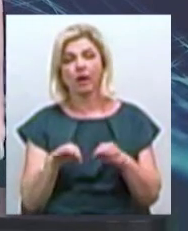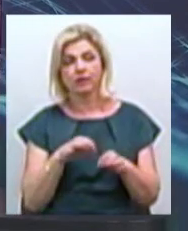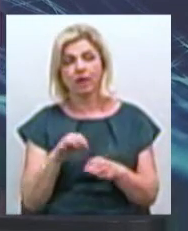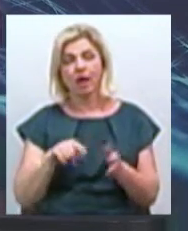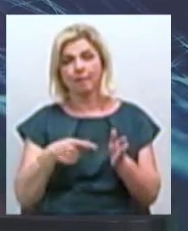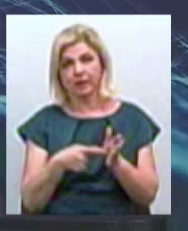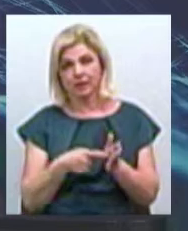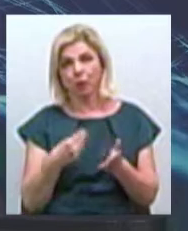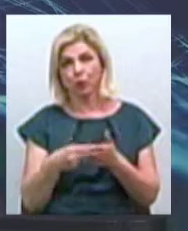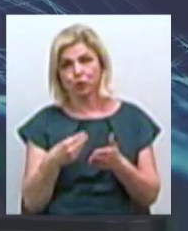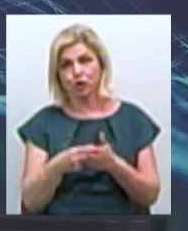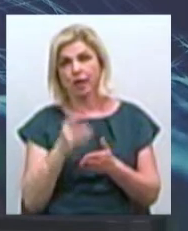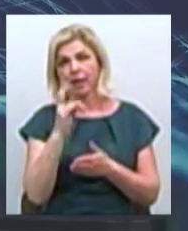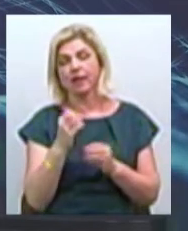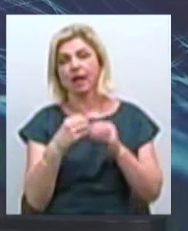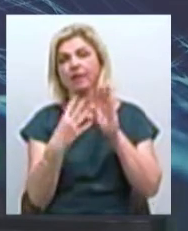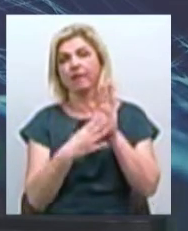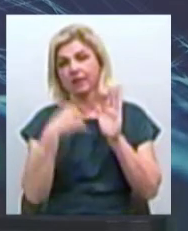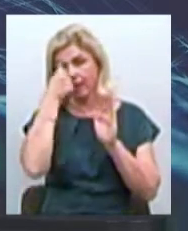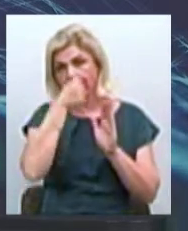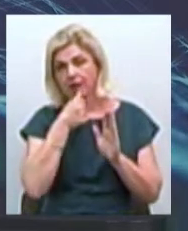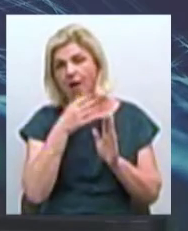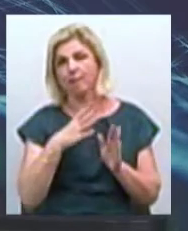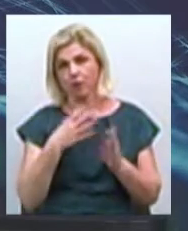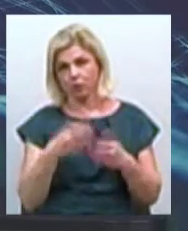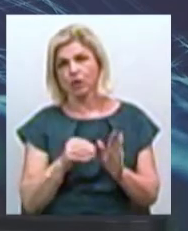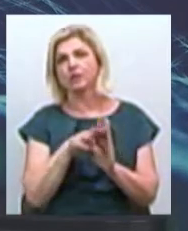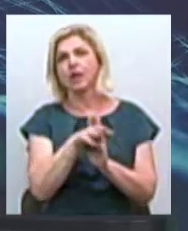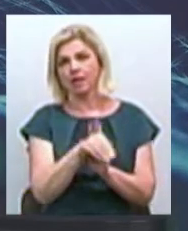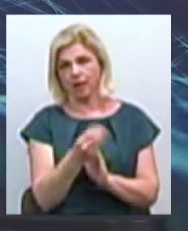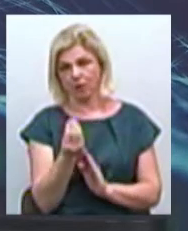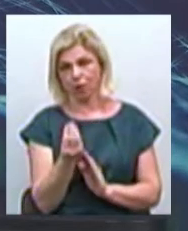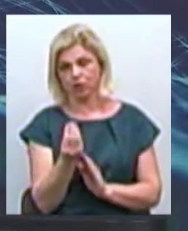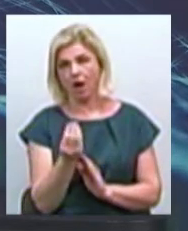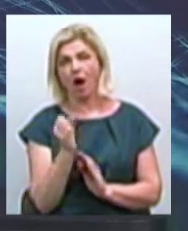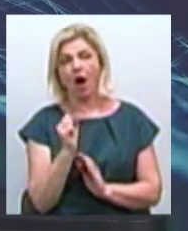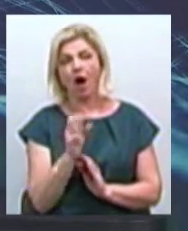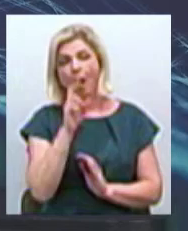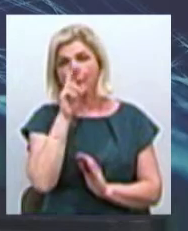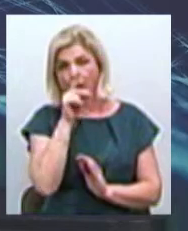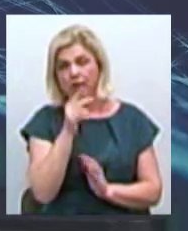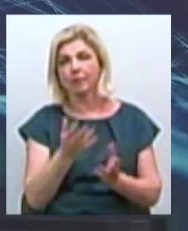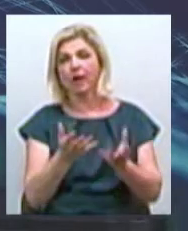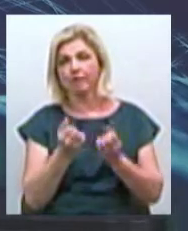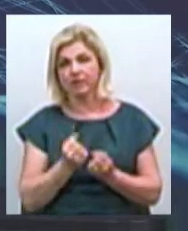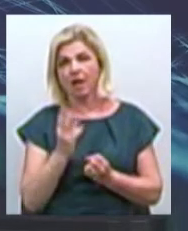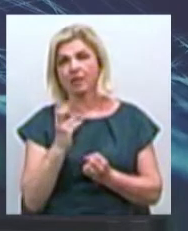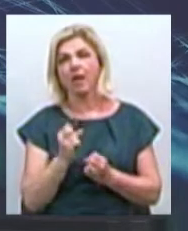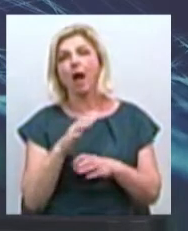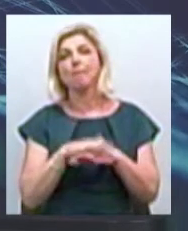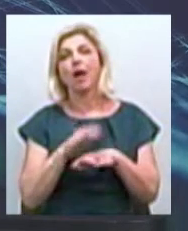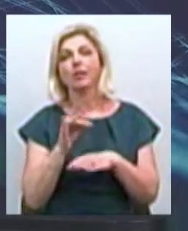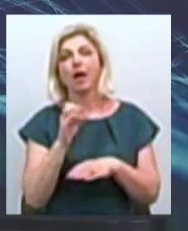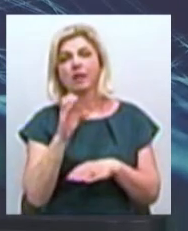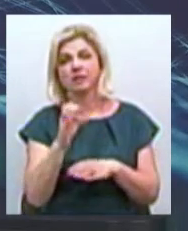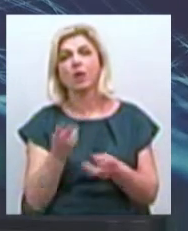міського нашого бюджету на 2019 рік вже були закладені дані кошти. Тобто, але помилка брати на баланс, вона ж так і залишилась? А це, ми